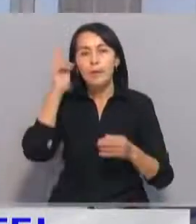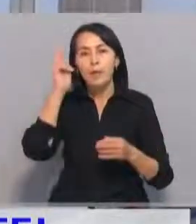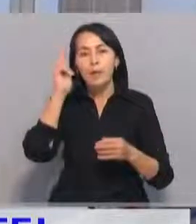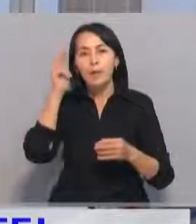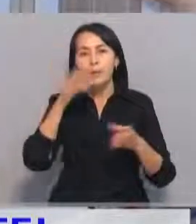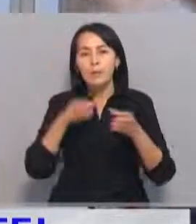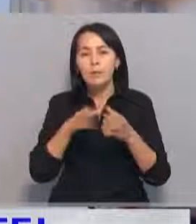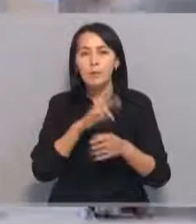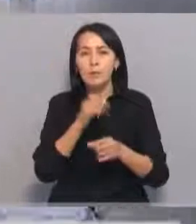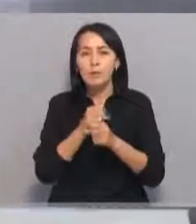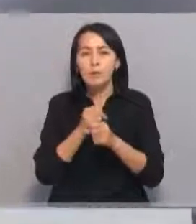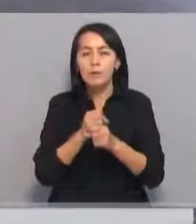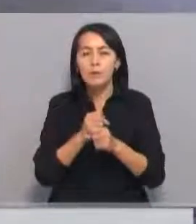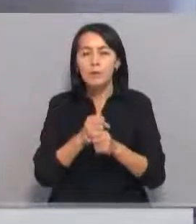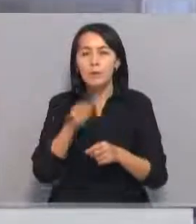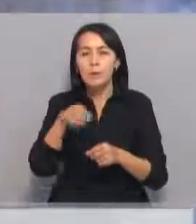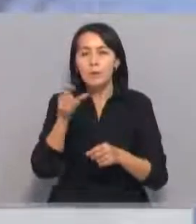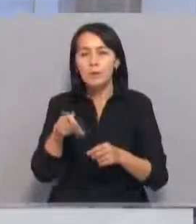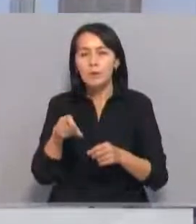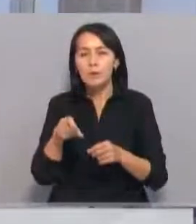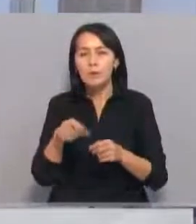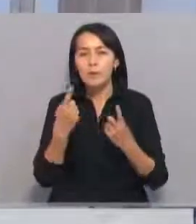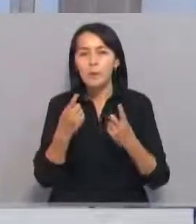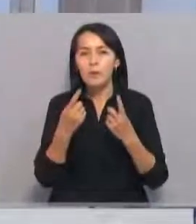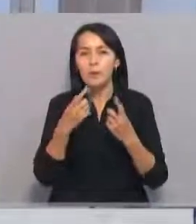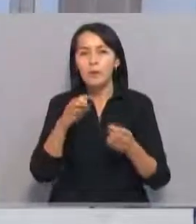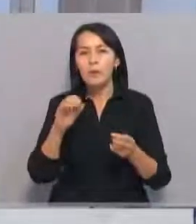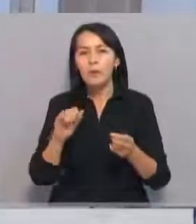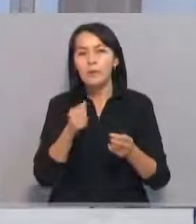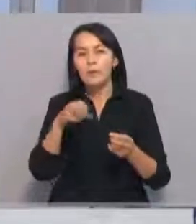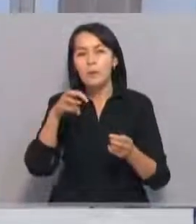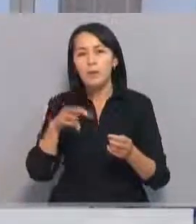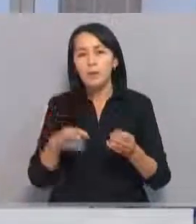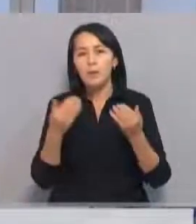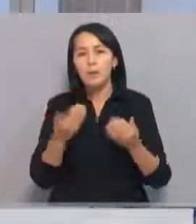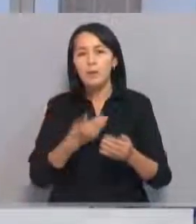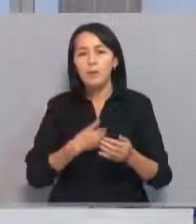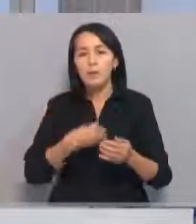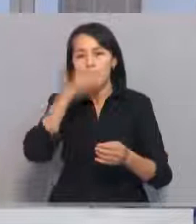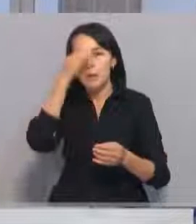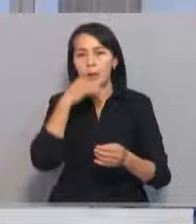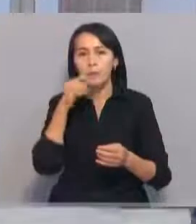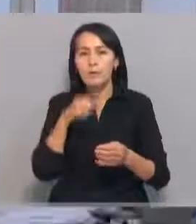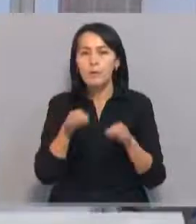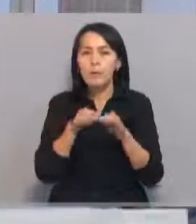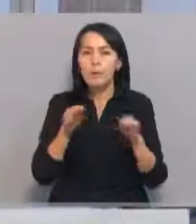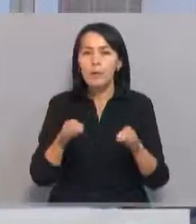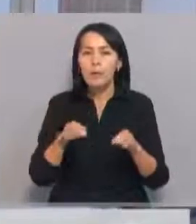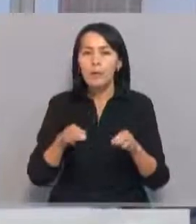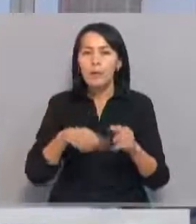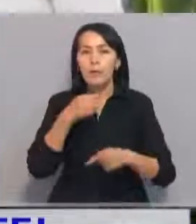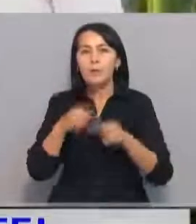етіп кетті. Ал енді ол кісі академик Абдымұса Мұратұлы біздің әкеміз осы балдарға,